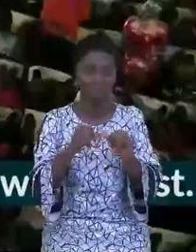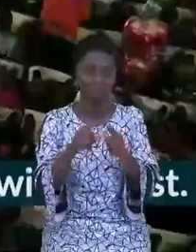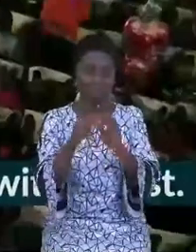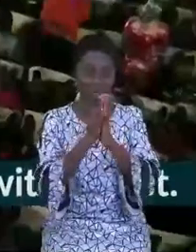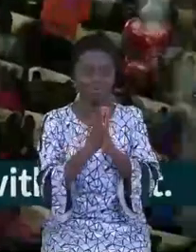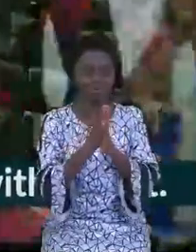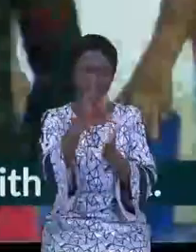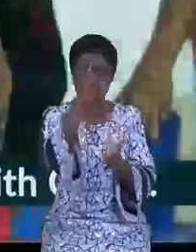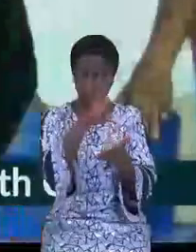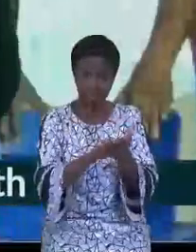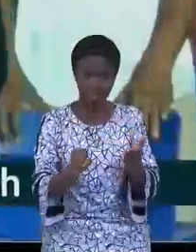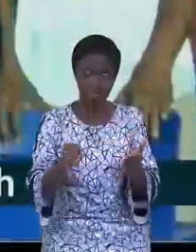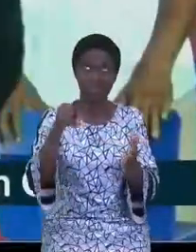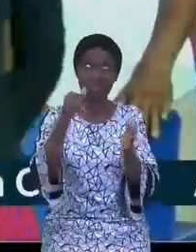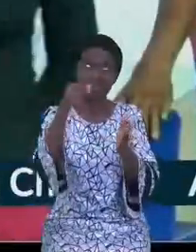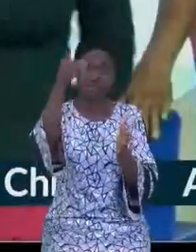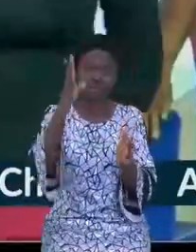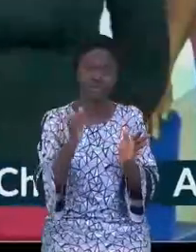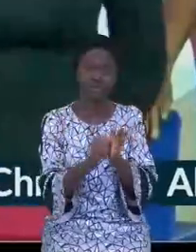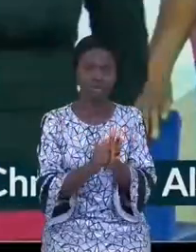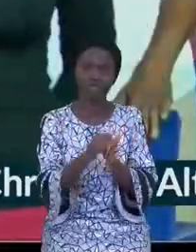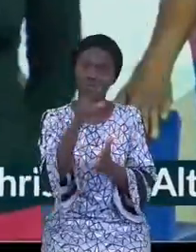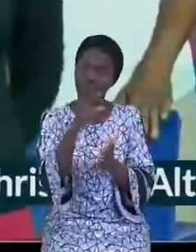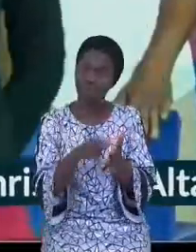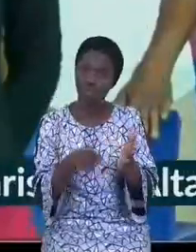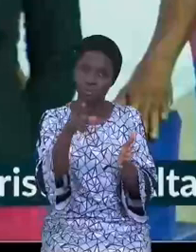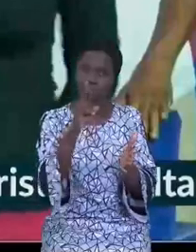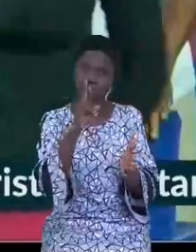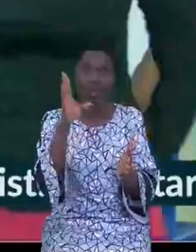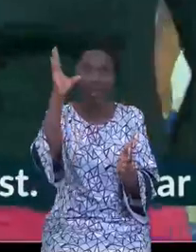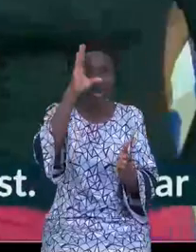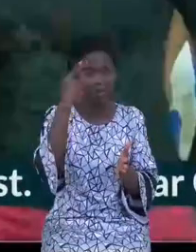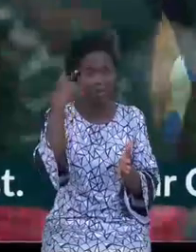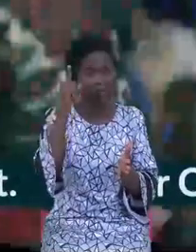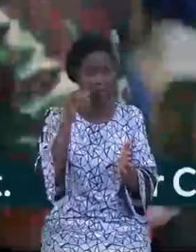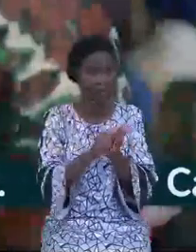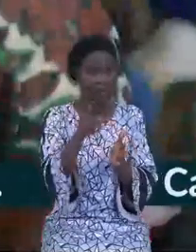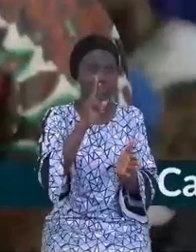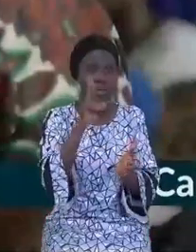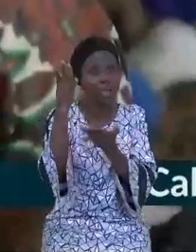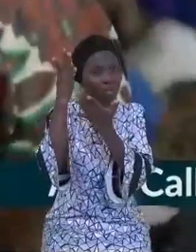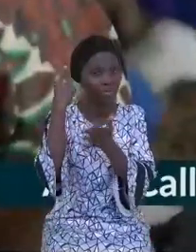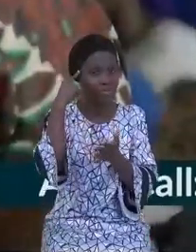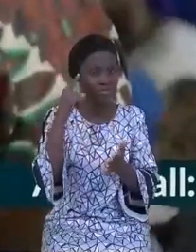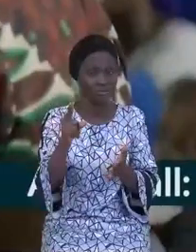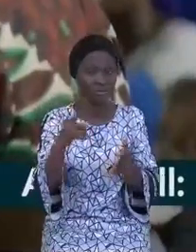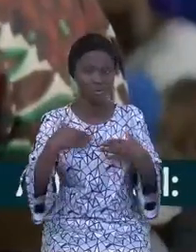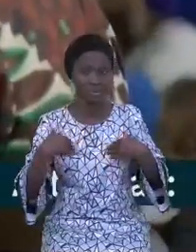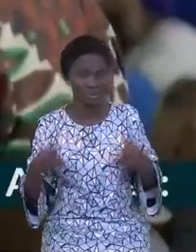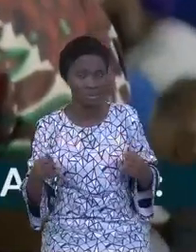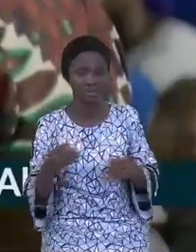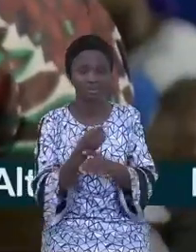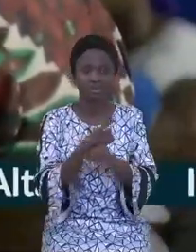Dieu que quelque chose que vous espérez, le miracle que tu attendais, la guérison, la